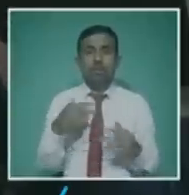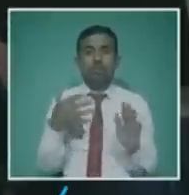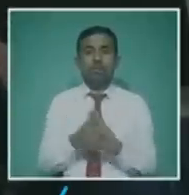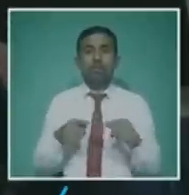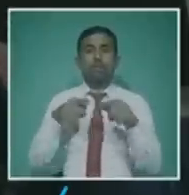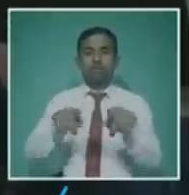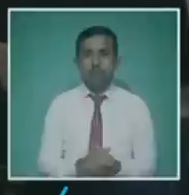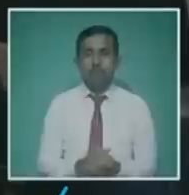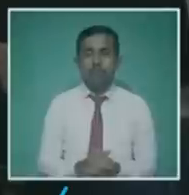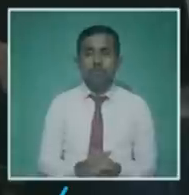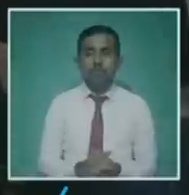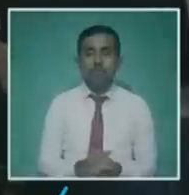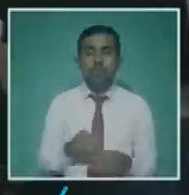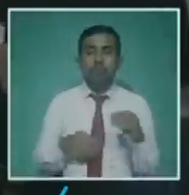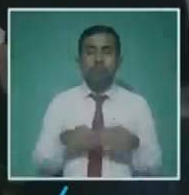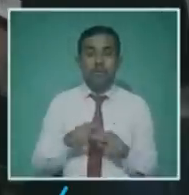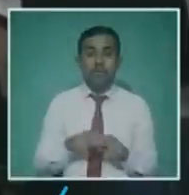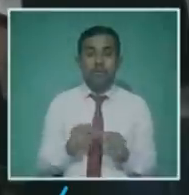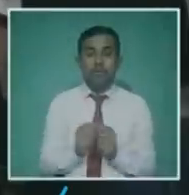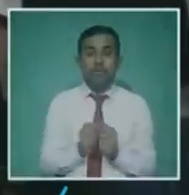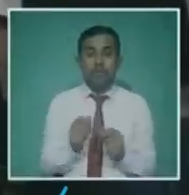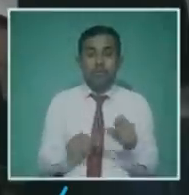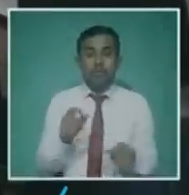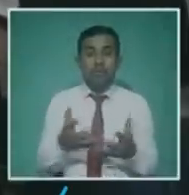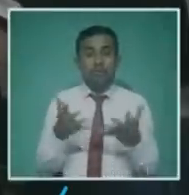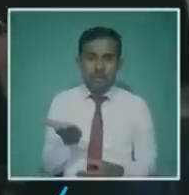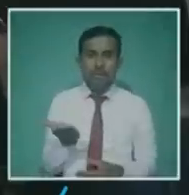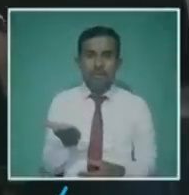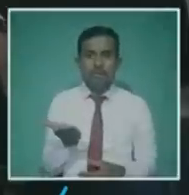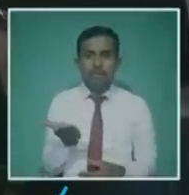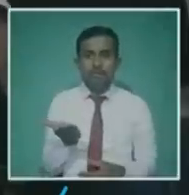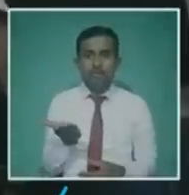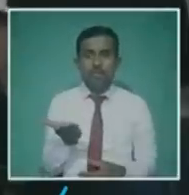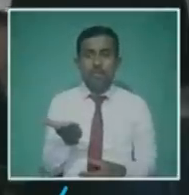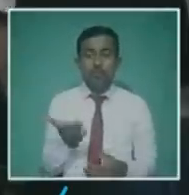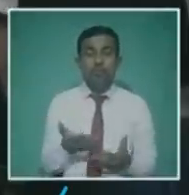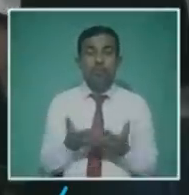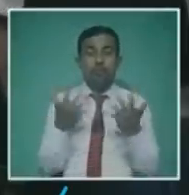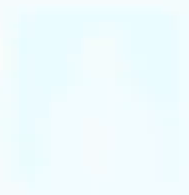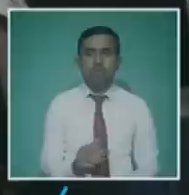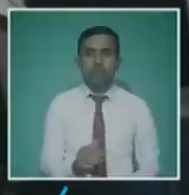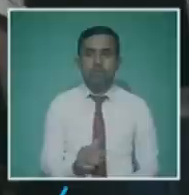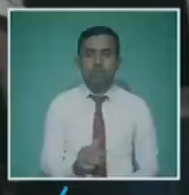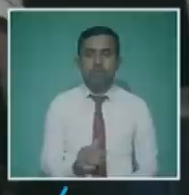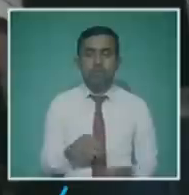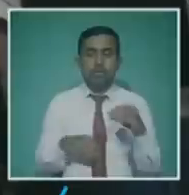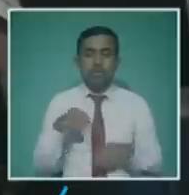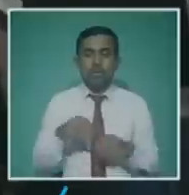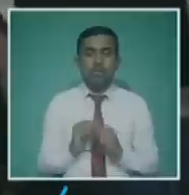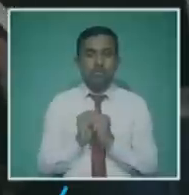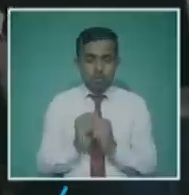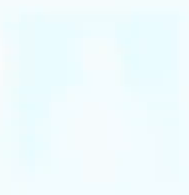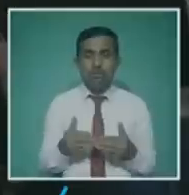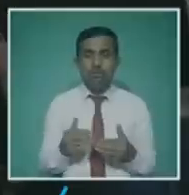හැබැයි එතන තියෙන්නේ මොකද්ද? දේශපාලන තීන්දුවක වැරද්දක්. දැන් කතා කරනවා සේවකයෝ ගොඩක් ඉන්නවා. හැබැයි මේසා ප්‍රමාණයක් සේවකයෝ පැටවුවේ කවුද? දේශපාලන පත්කිරීම නිසා